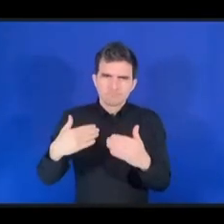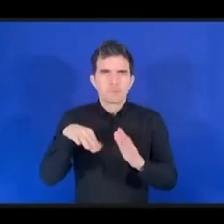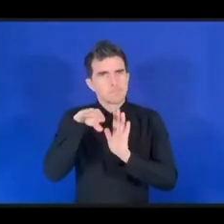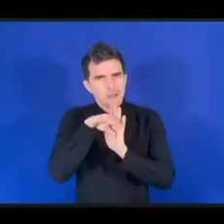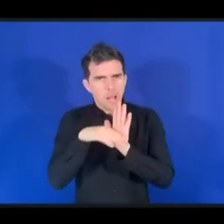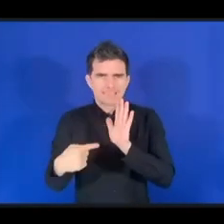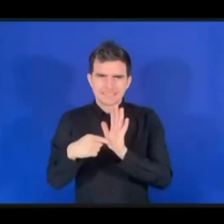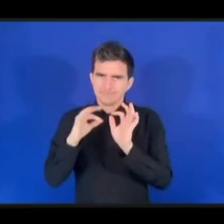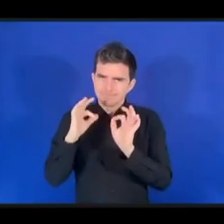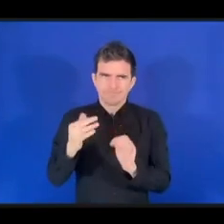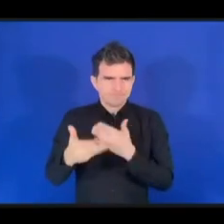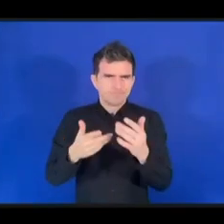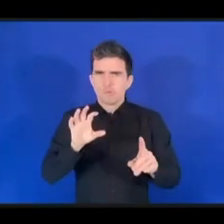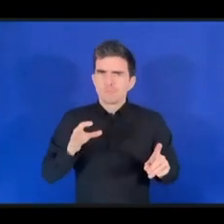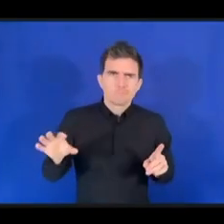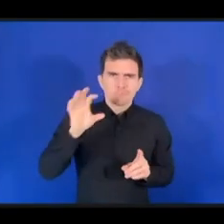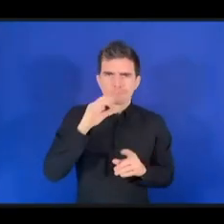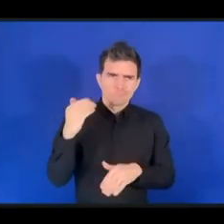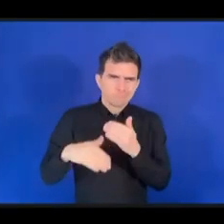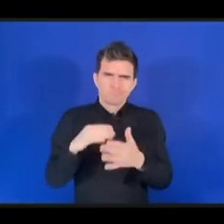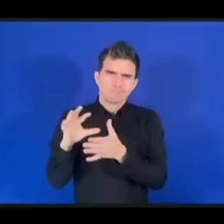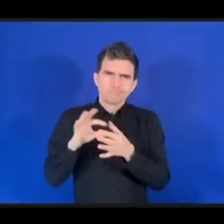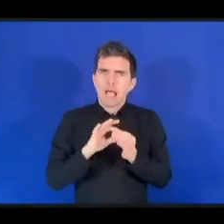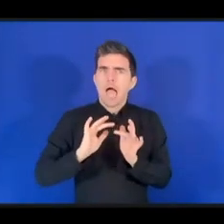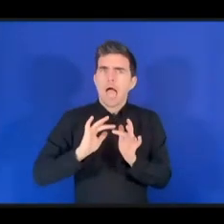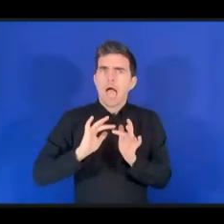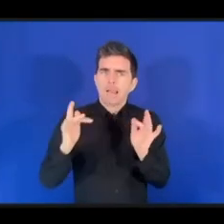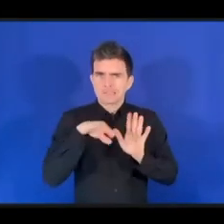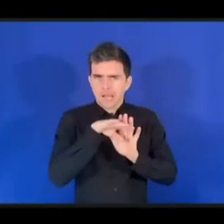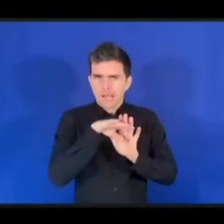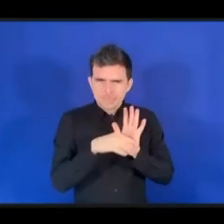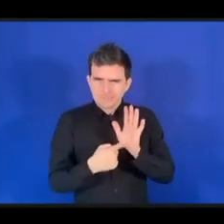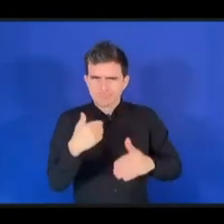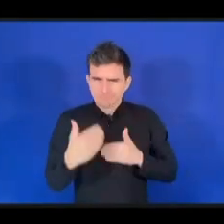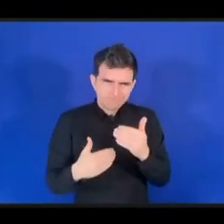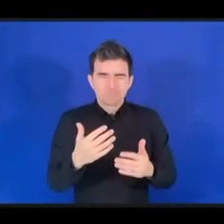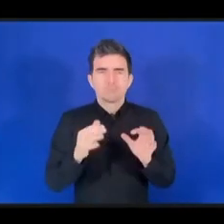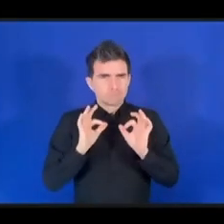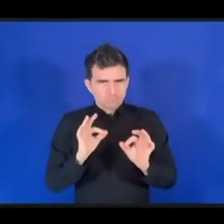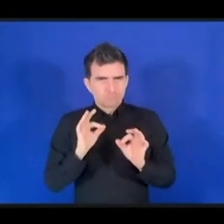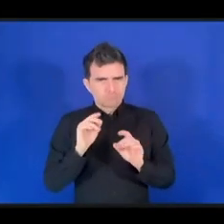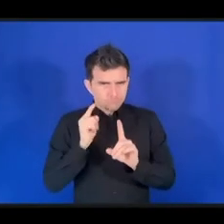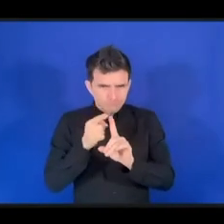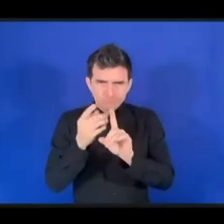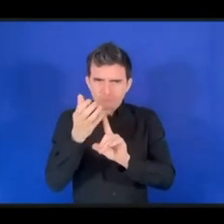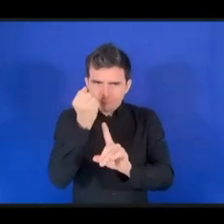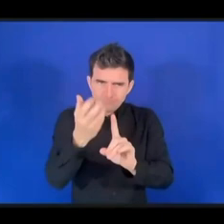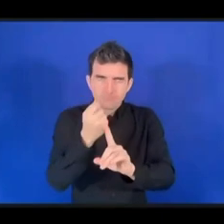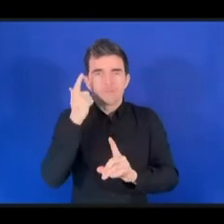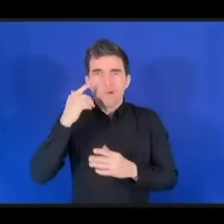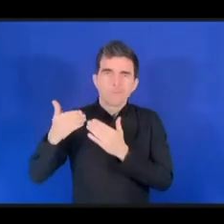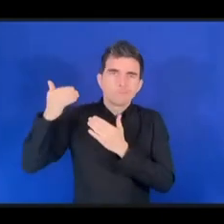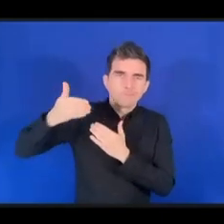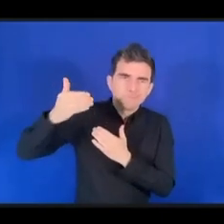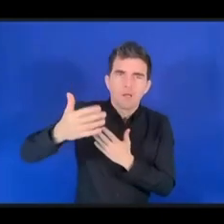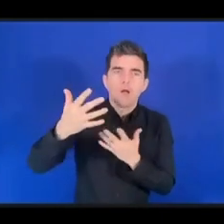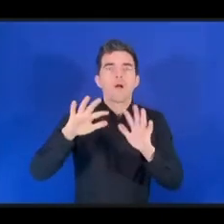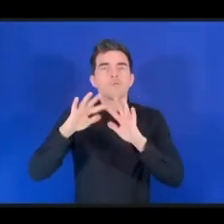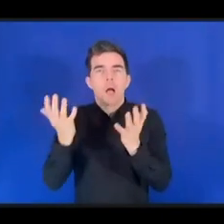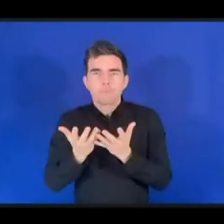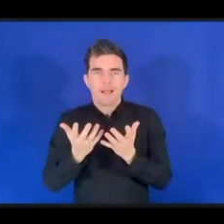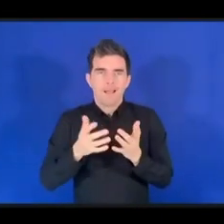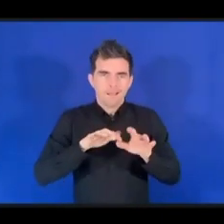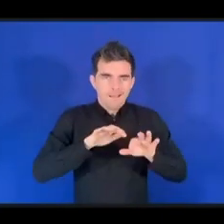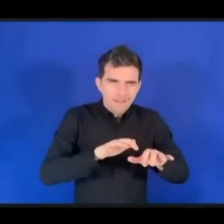تنتهجه الدول الاعضاء فيما يتعلق بسياسات الانترنت وهذه التقارير تقدم نواتج